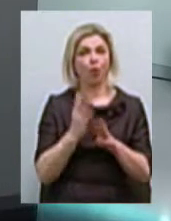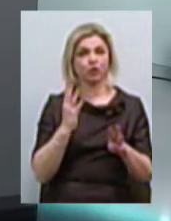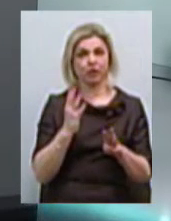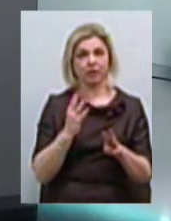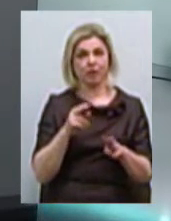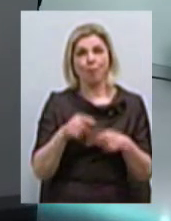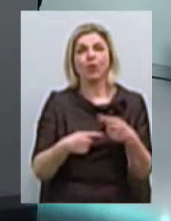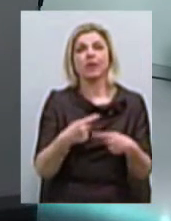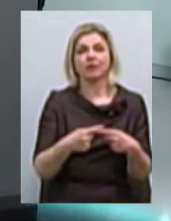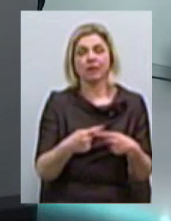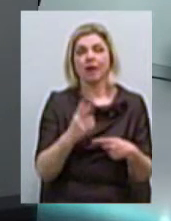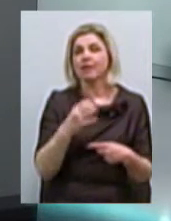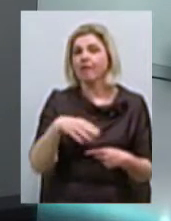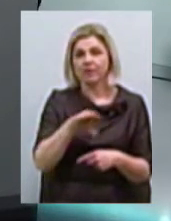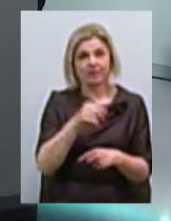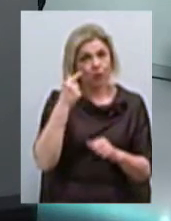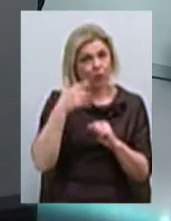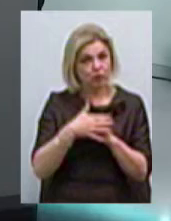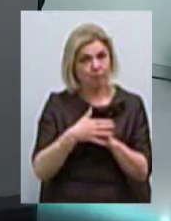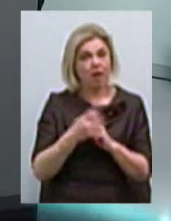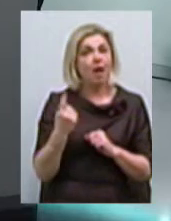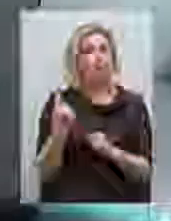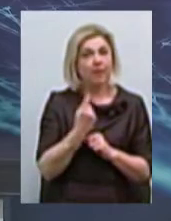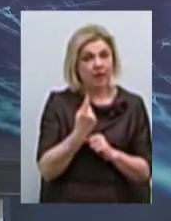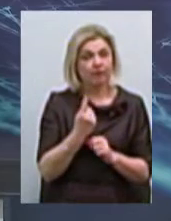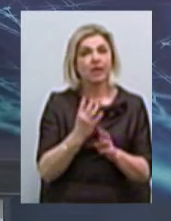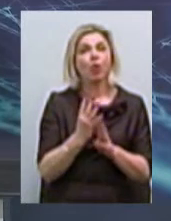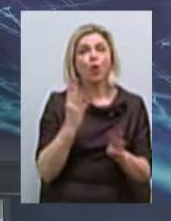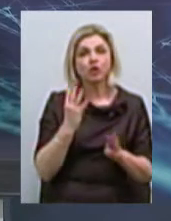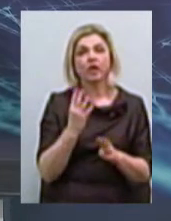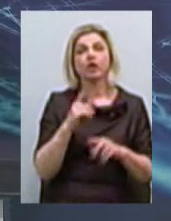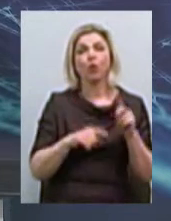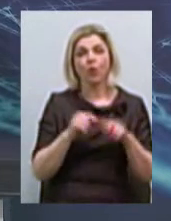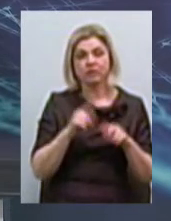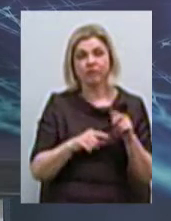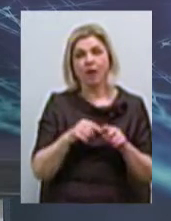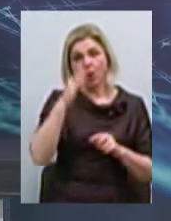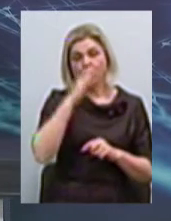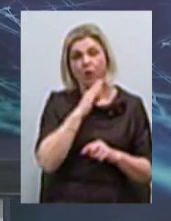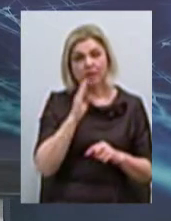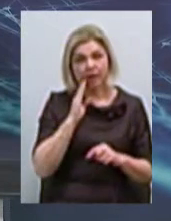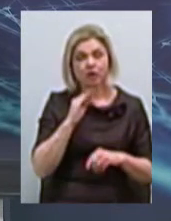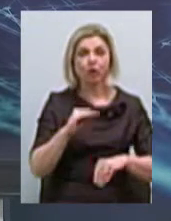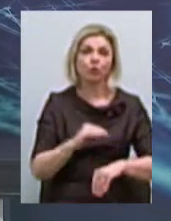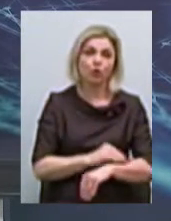адже, можливо, не всі розуміють. Члени сім'ї першого ступеня споріднення – це батьки, дружина,